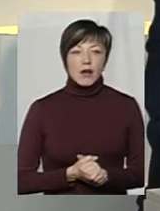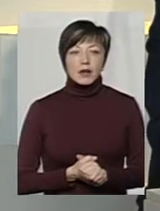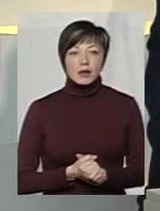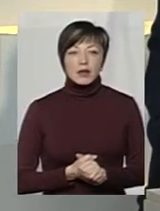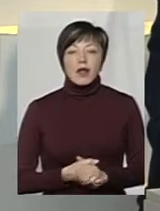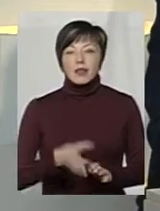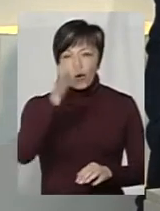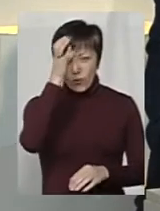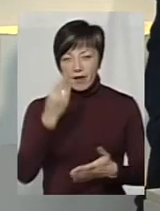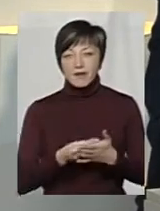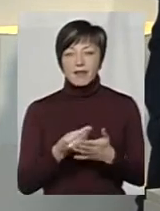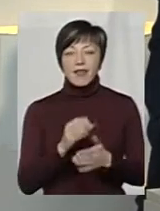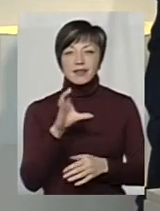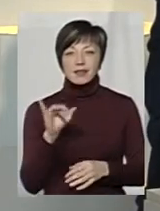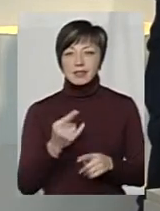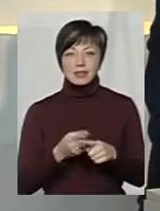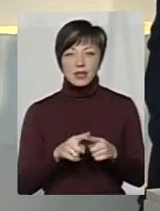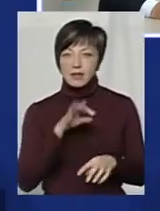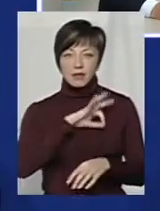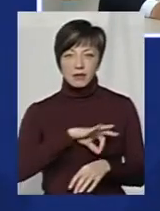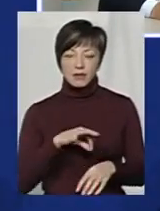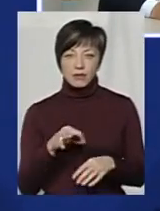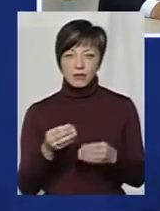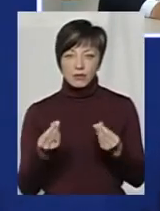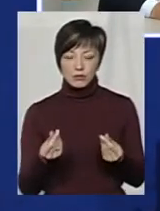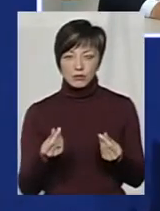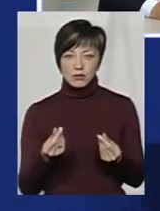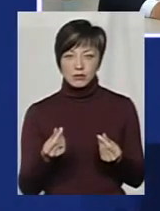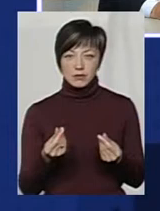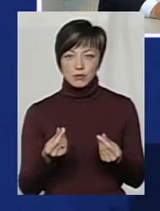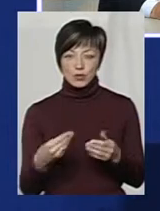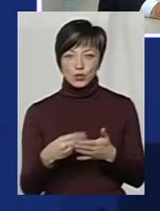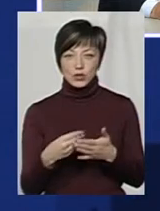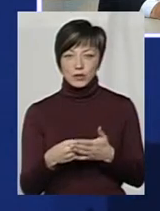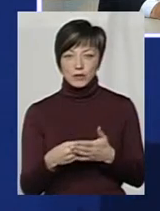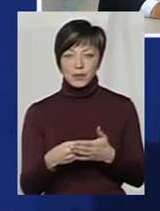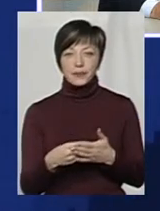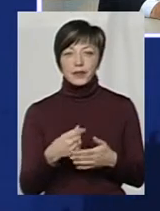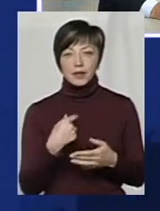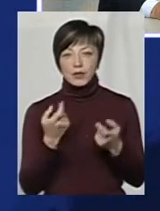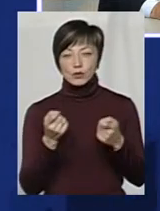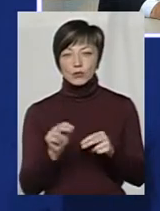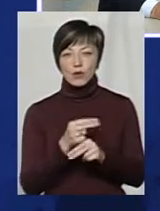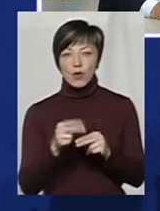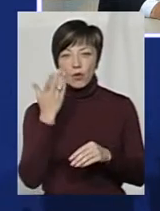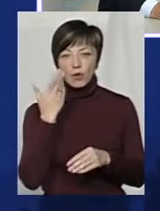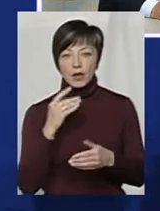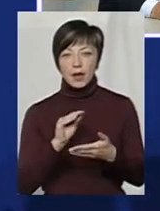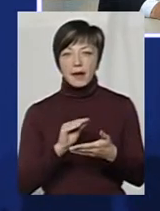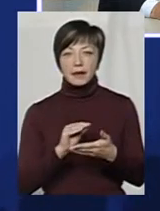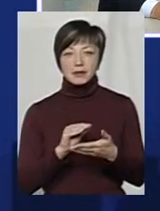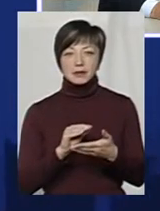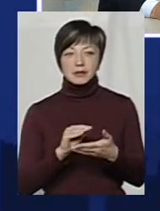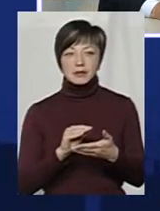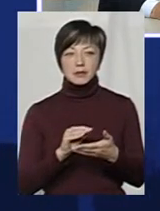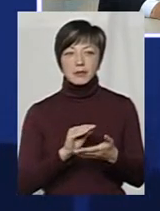фінанси розказує, що це неефективне використання бюджетних коштів. Ну, я трошки поправляю, тому що коли писалася класична наука,